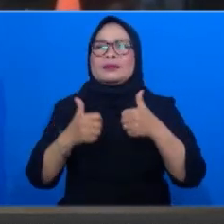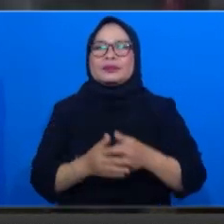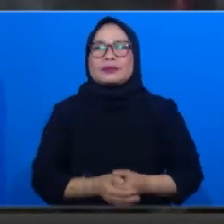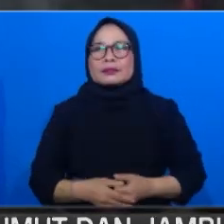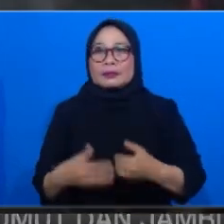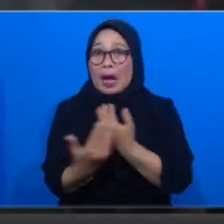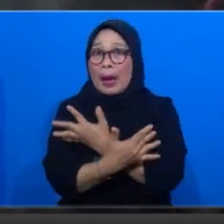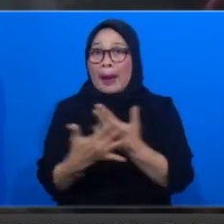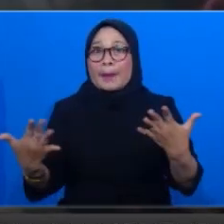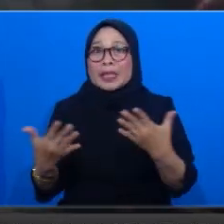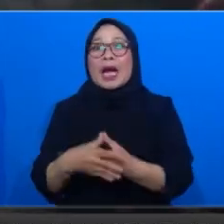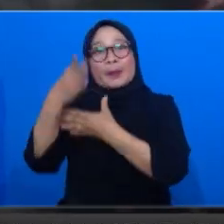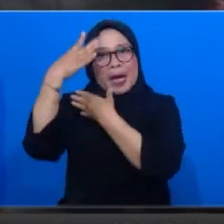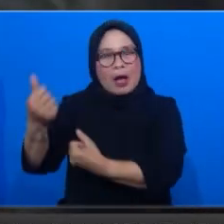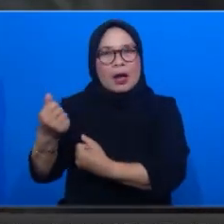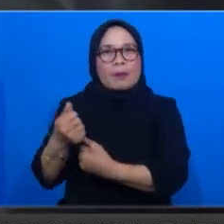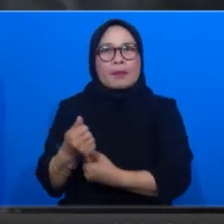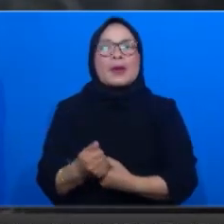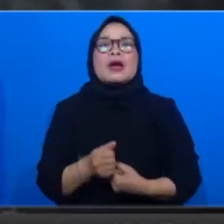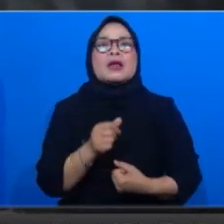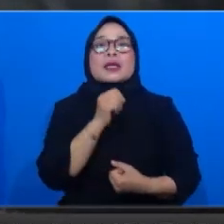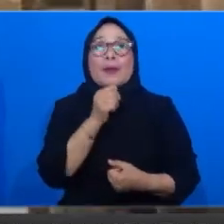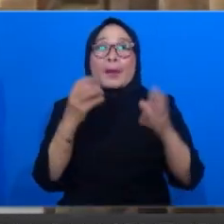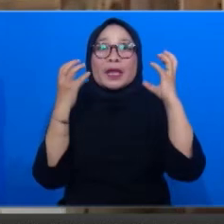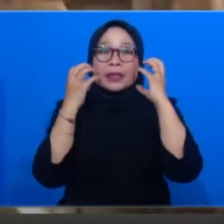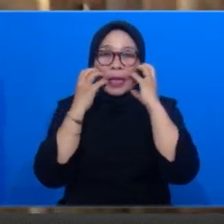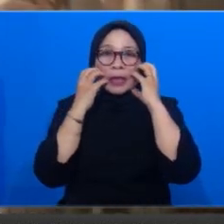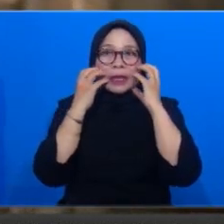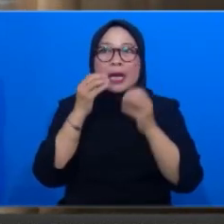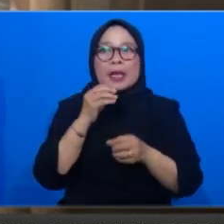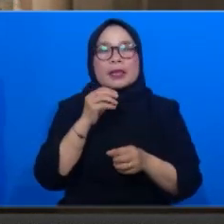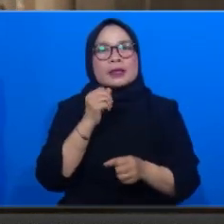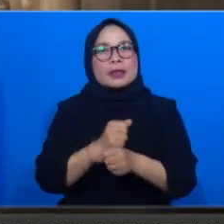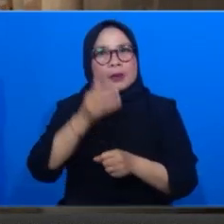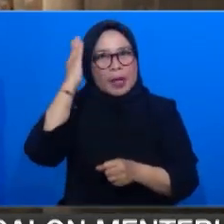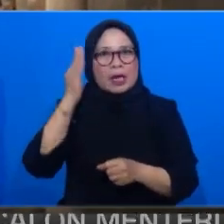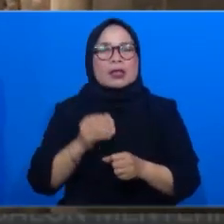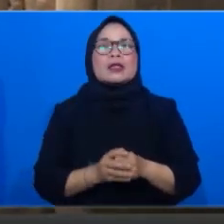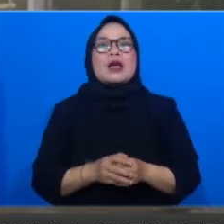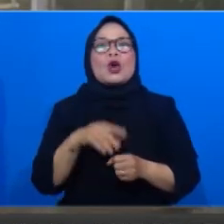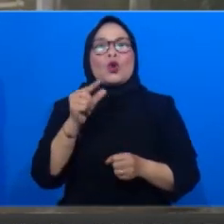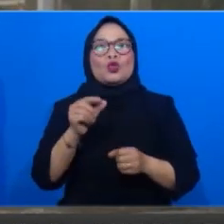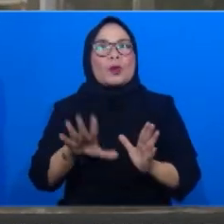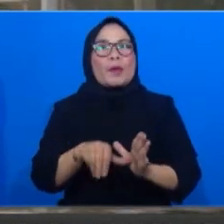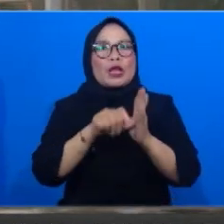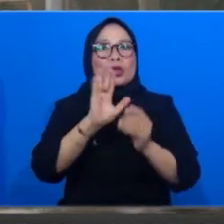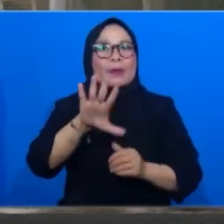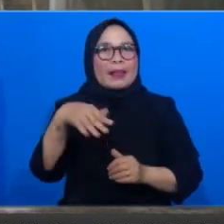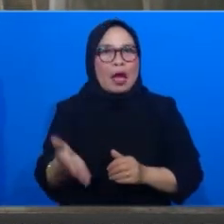Masyarakat tentu menaruh harapan terhadap Prabowo Gibran dan 100 orang pembantu mereka yang akan menjalankan roda pemerintahan 5 tahun ke